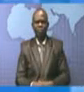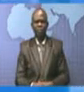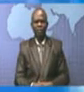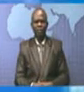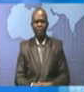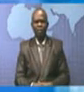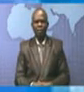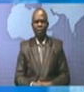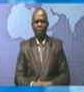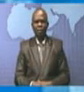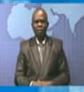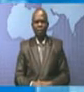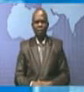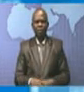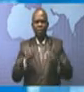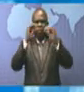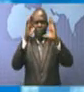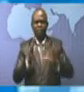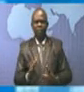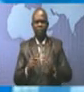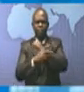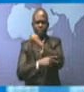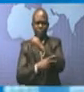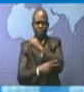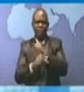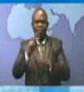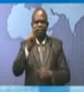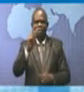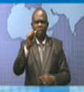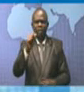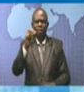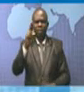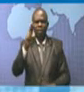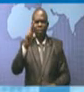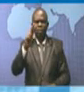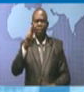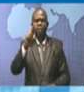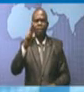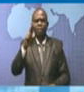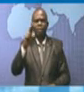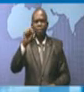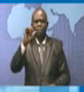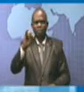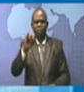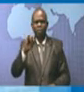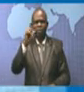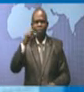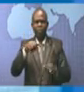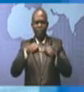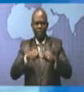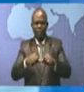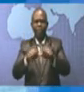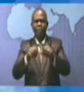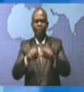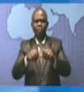Les enseignants vivant en province de Karusi sont appelés à garder la première place au concours national. Un appel lancé par Dévote